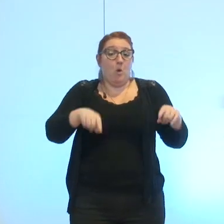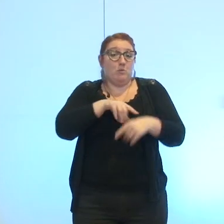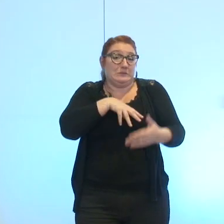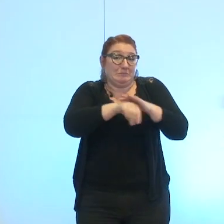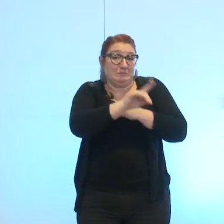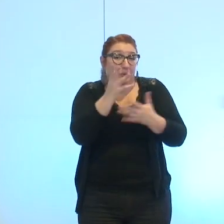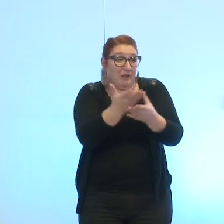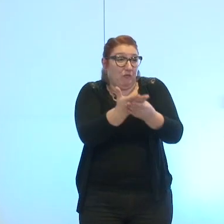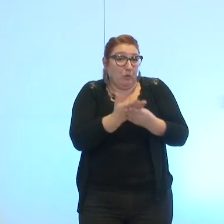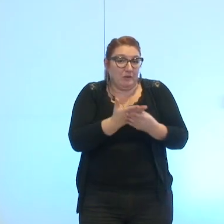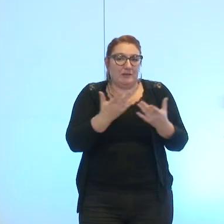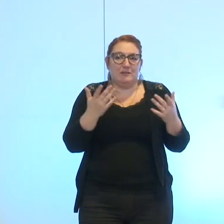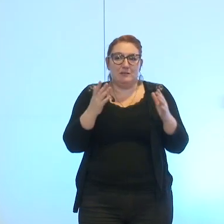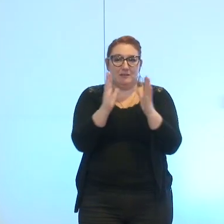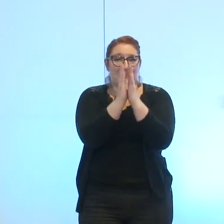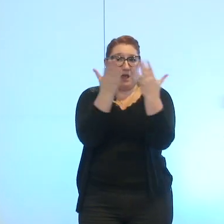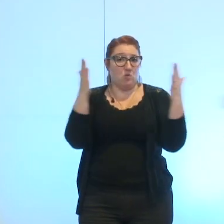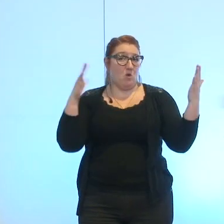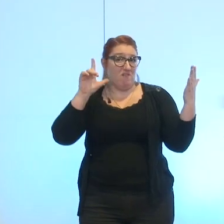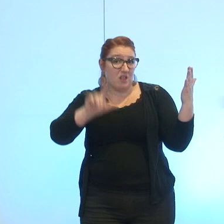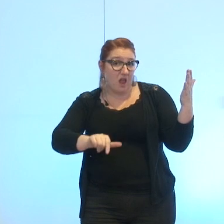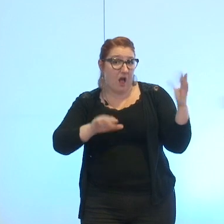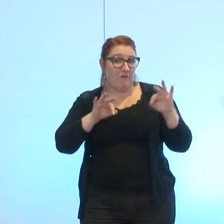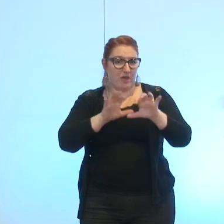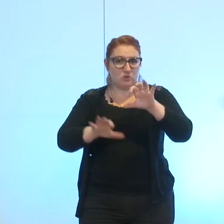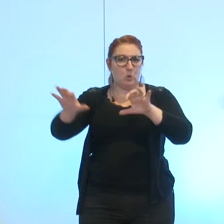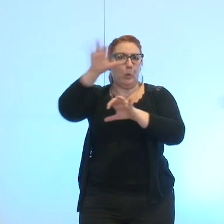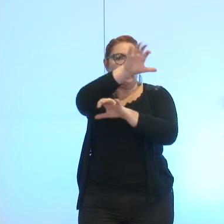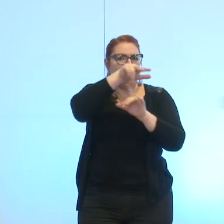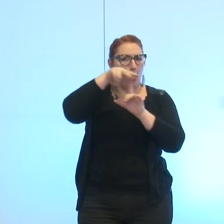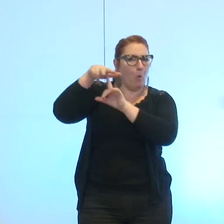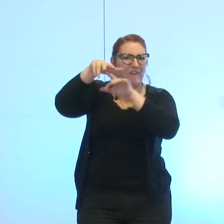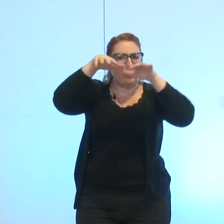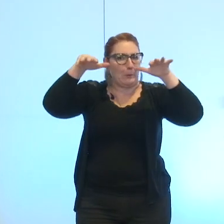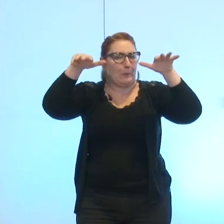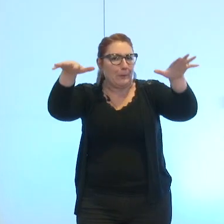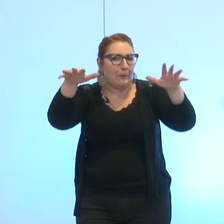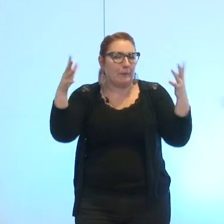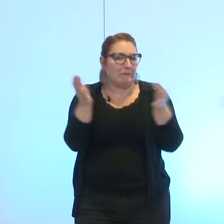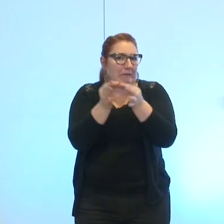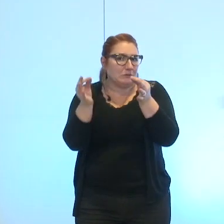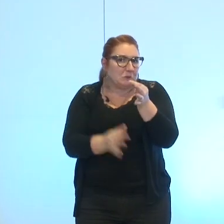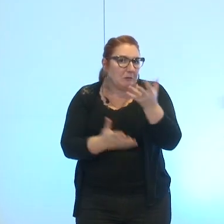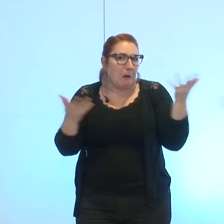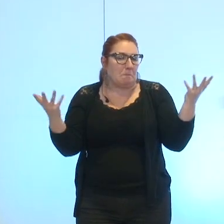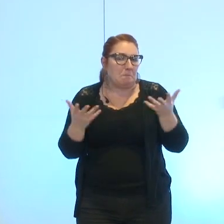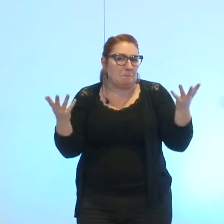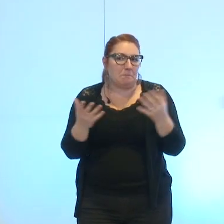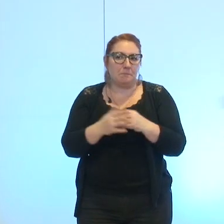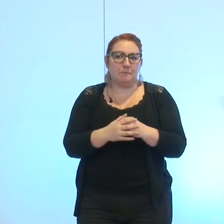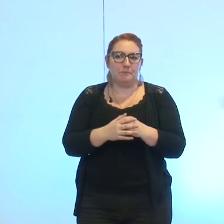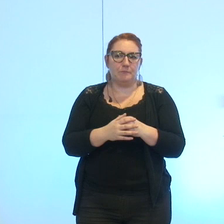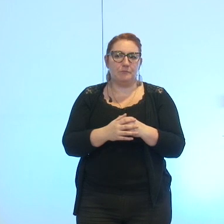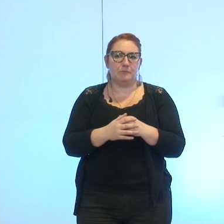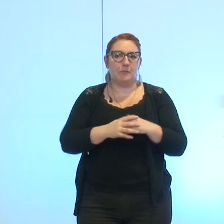été fourni s'il y a une cartographie du coup des zones de couverture que cela donnera en terme de couverture